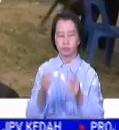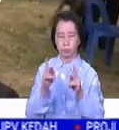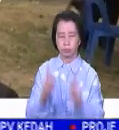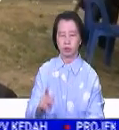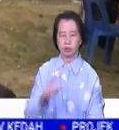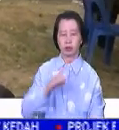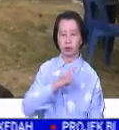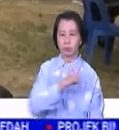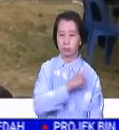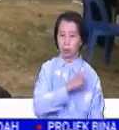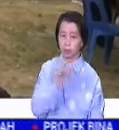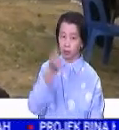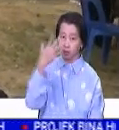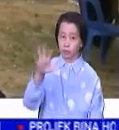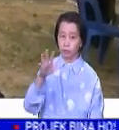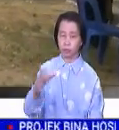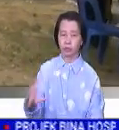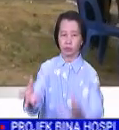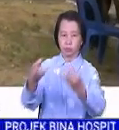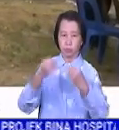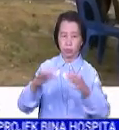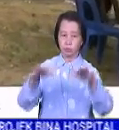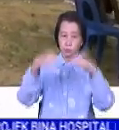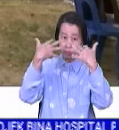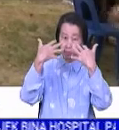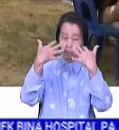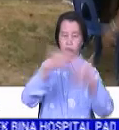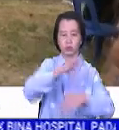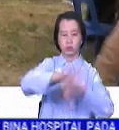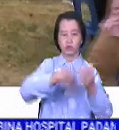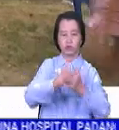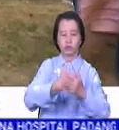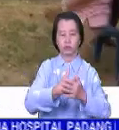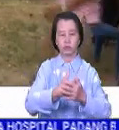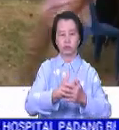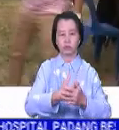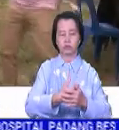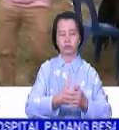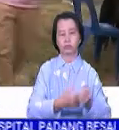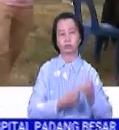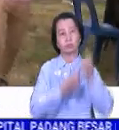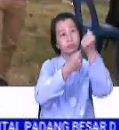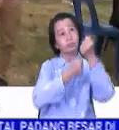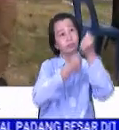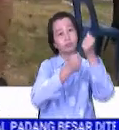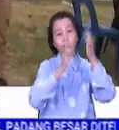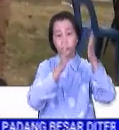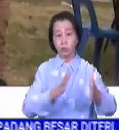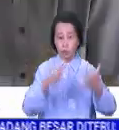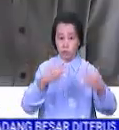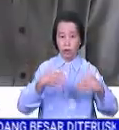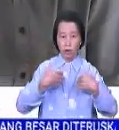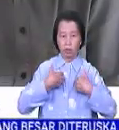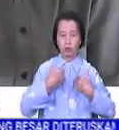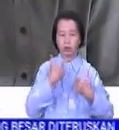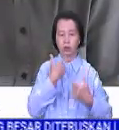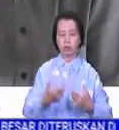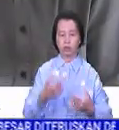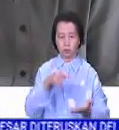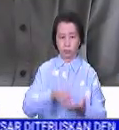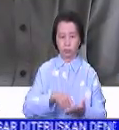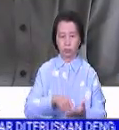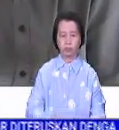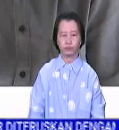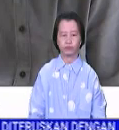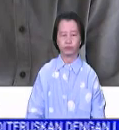lembaga dapat memberi prihatin kepada semua peneruka sepertim yang telah diadakan padaagi Ini